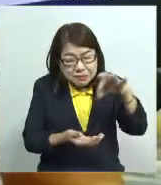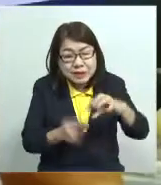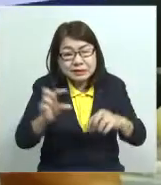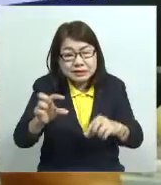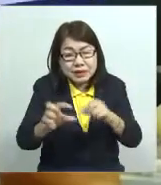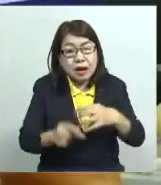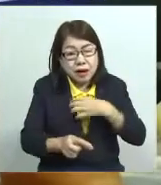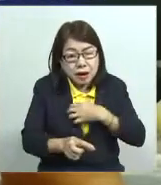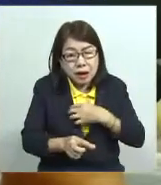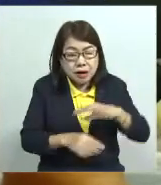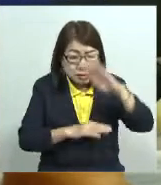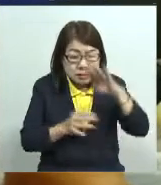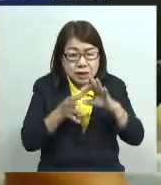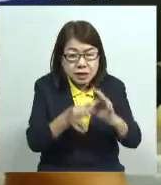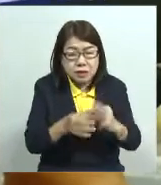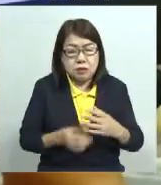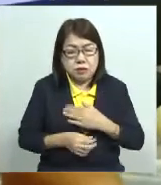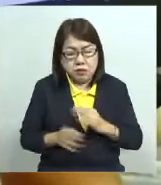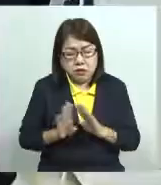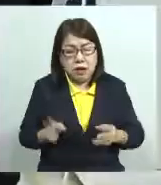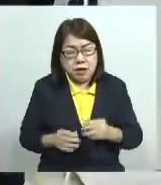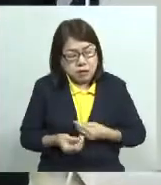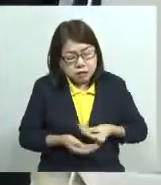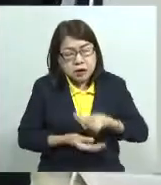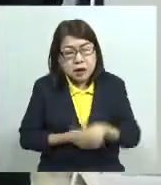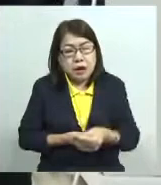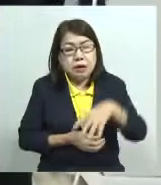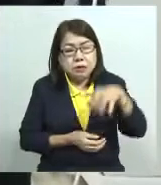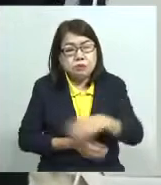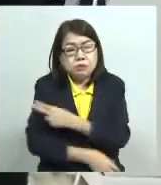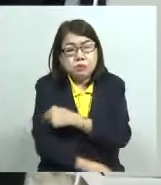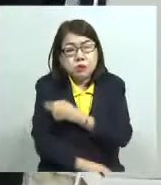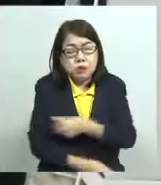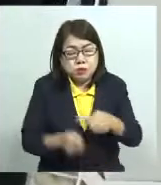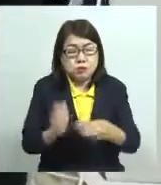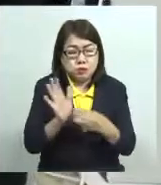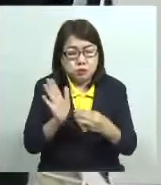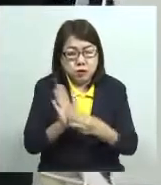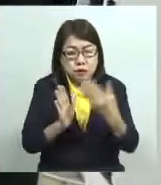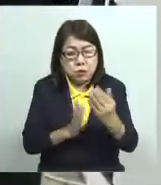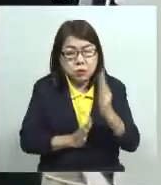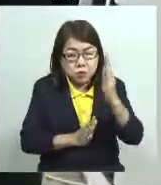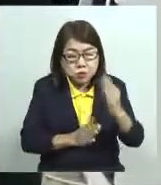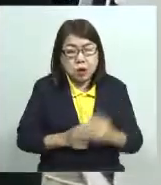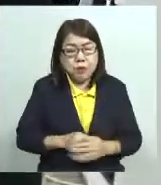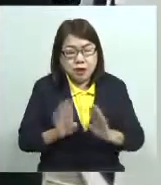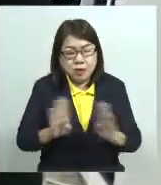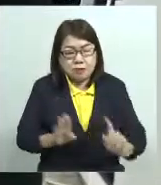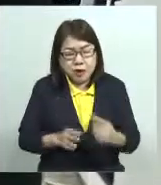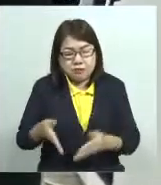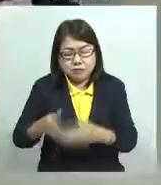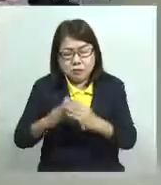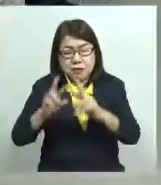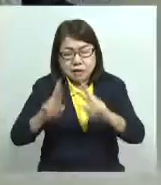จะเปิดให้บริการในโรงพยาบาลในสังกัดของกรมการแพทย์ในกรุงเทพก่อนส่วนต่างจังหวัดจะเปิดเป็นคลินิกในระดับเขตละ1จัง